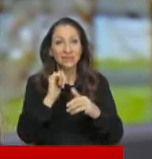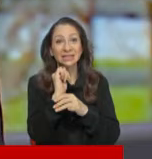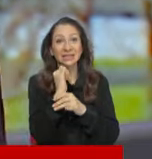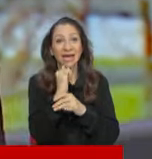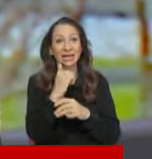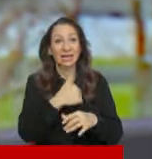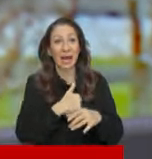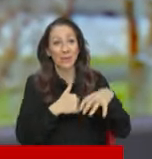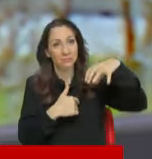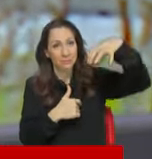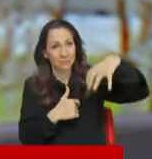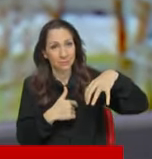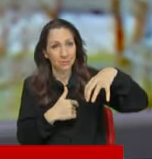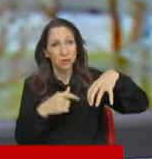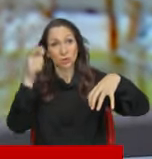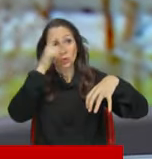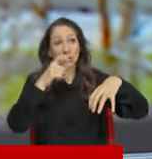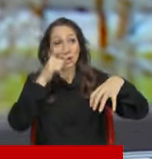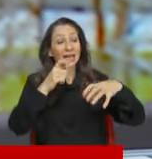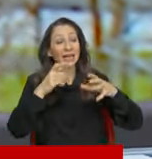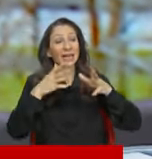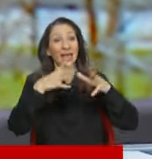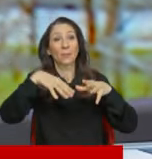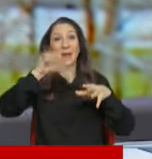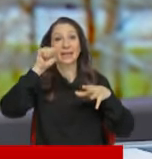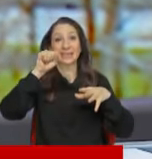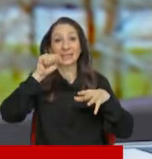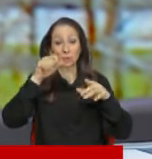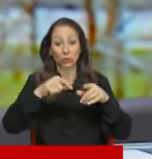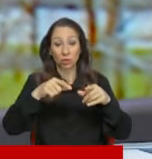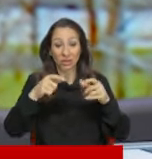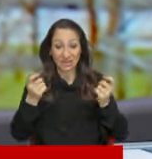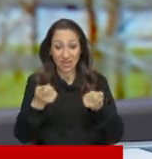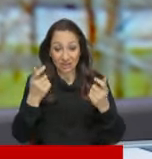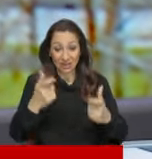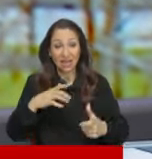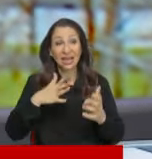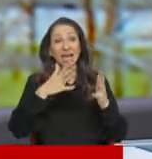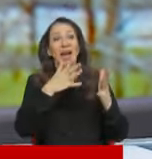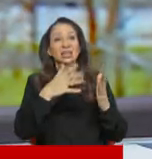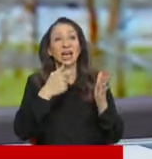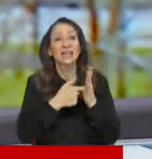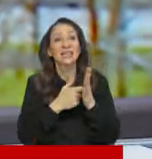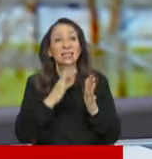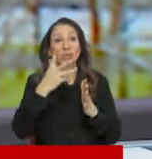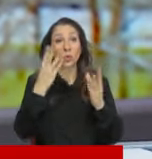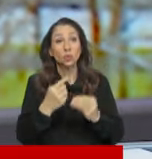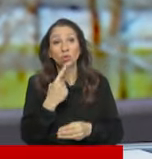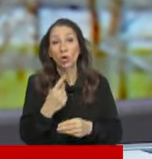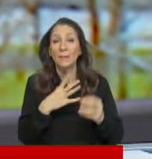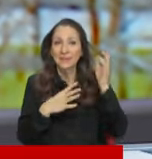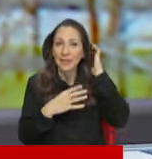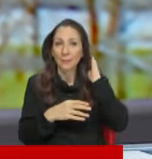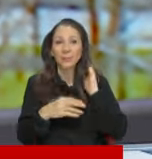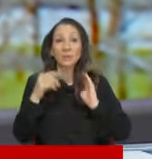dünyasının kalbini atacak ve Türkiye'nin ihracat merkezi bu sektördeki ihracat merkezinin adının geçeceği yer olduğunu ifade etmek